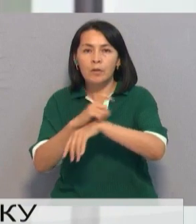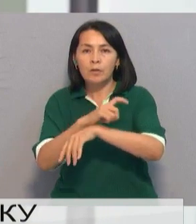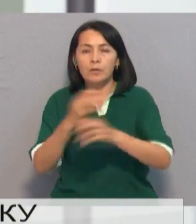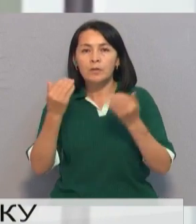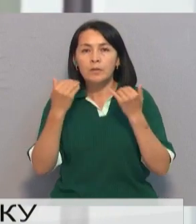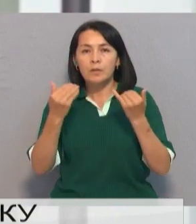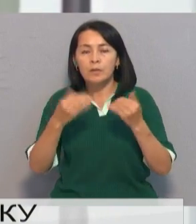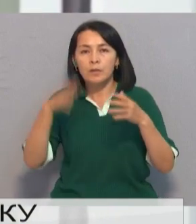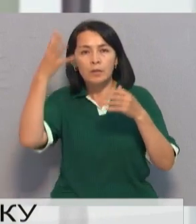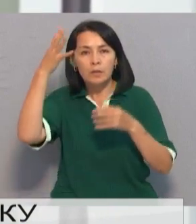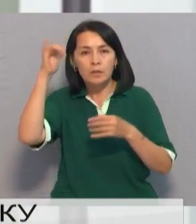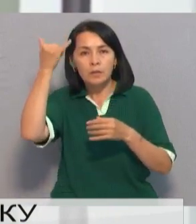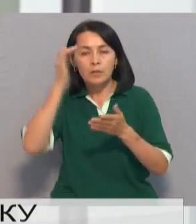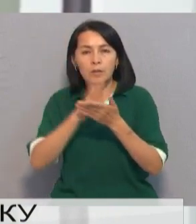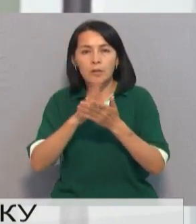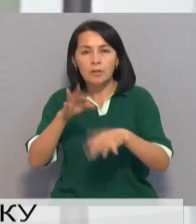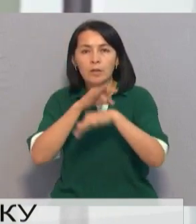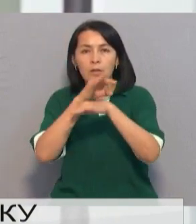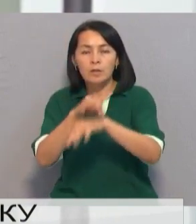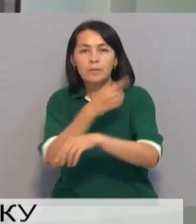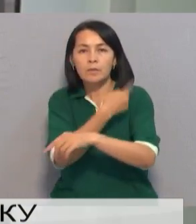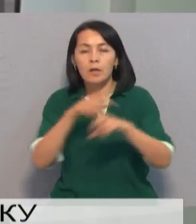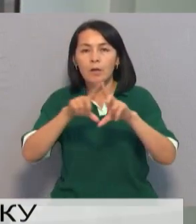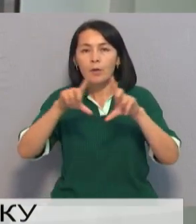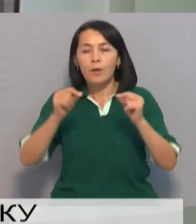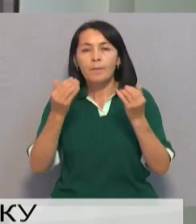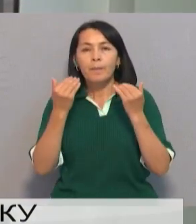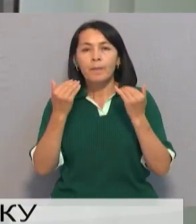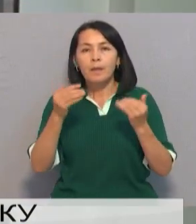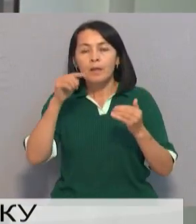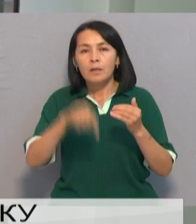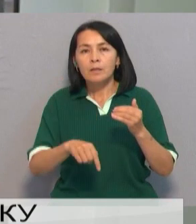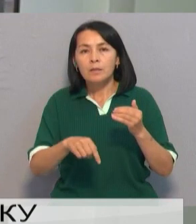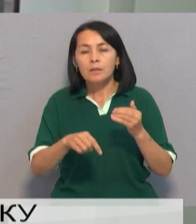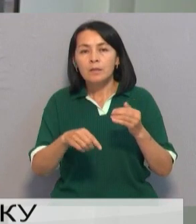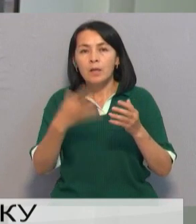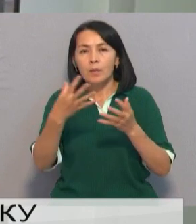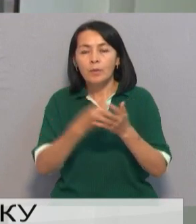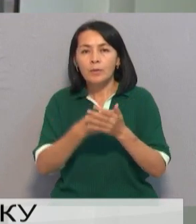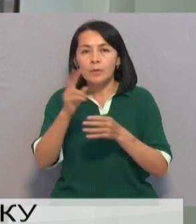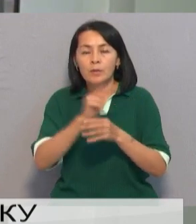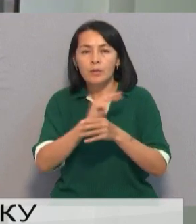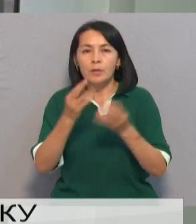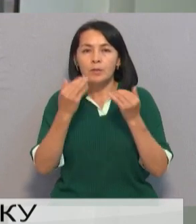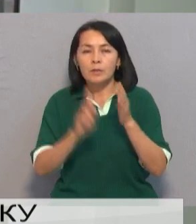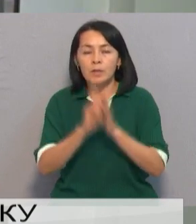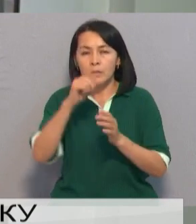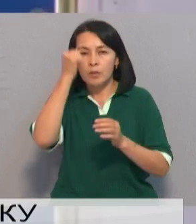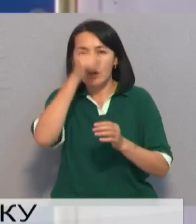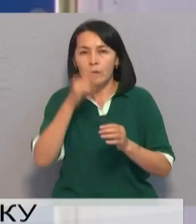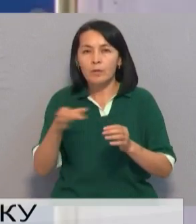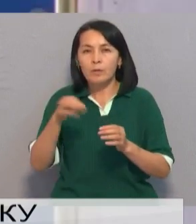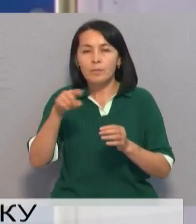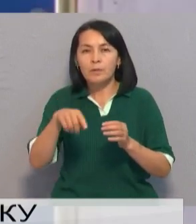и на животных. Ее доставили в Тулебийскую районную больницу. Сейчас она изолирована и получает лечение. С начала года в